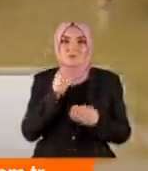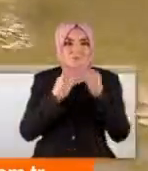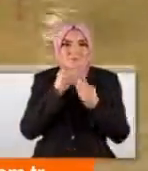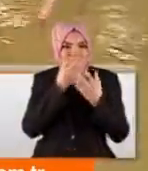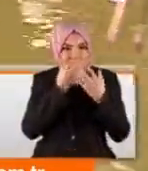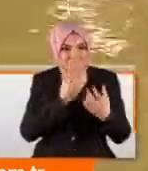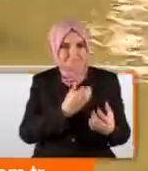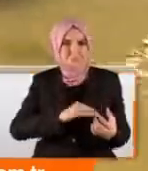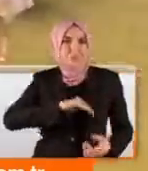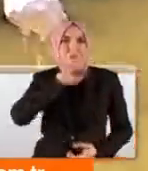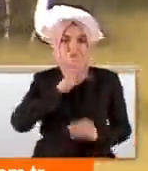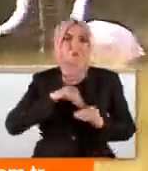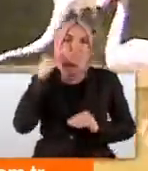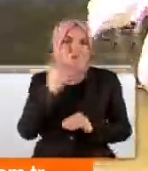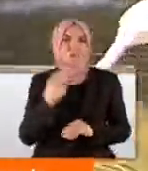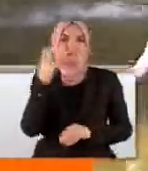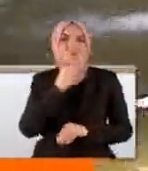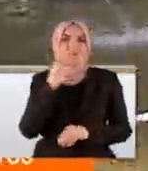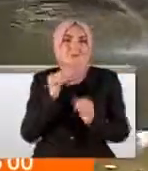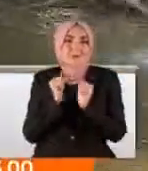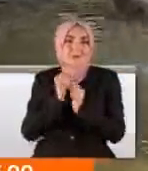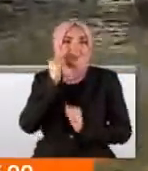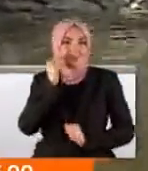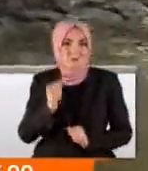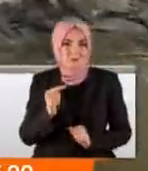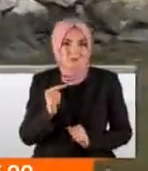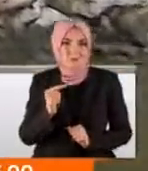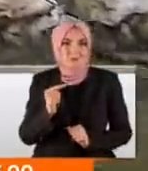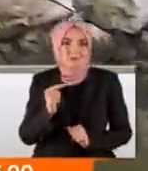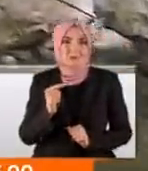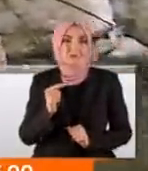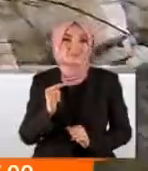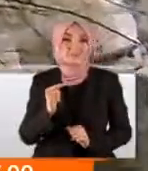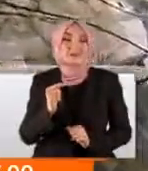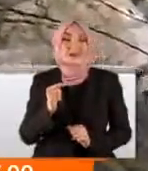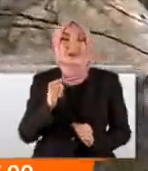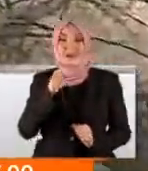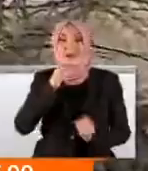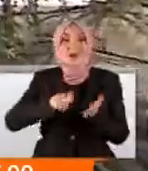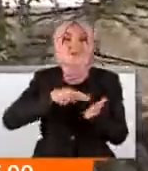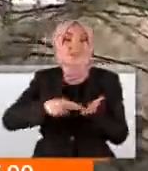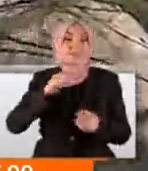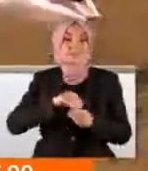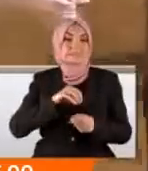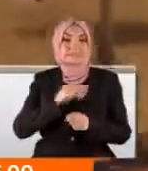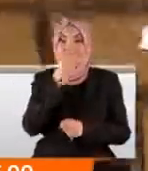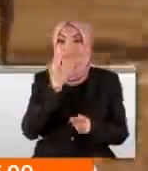böyle şarkılar, türkülere eşliğinde sonrası da geliyor. Bakalım kahvaltıda bizleri neler bekliyor.